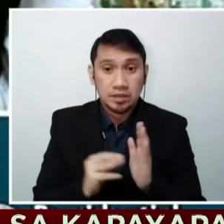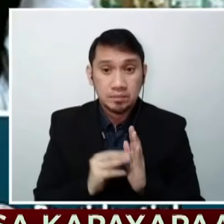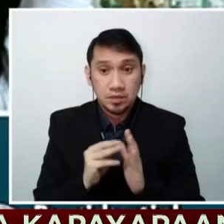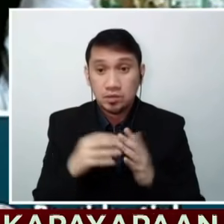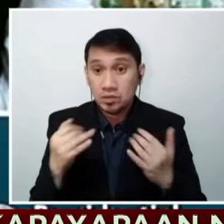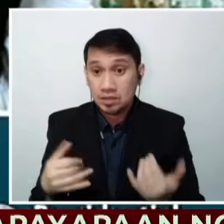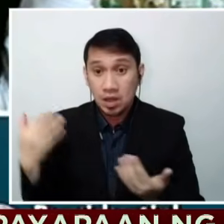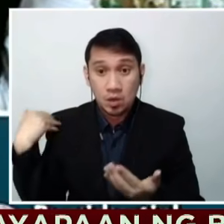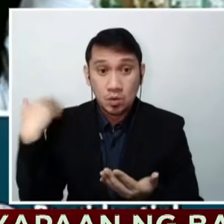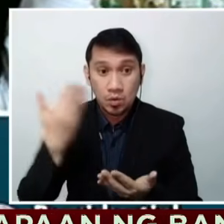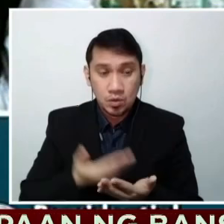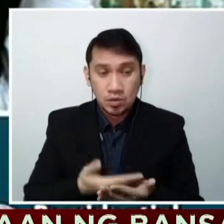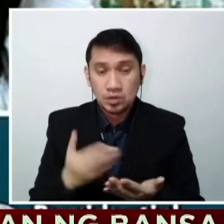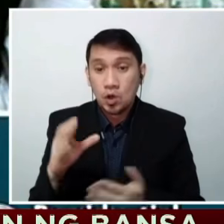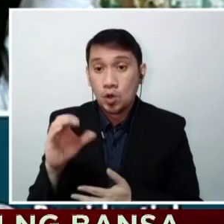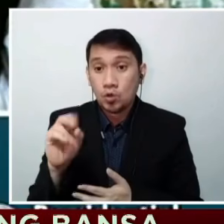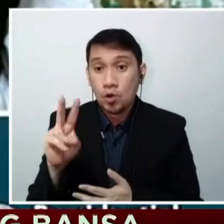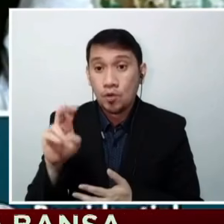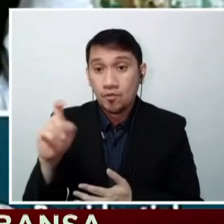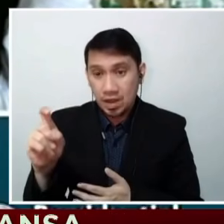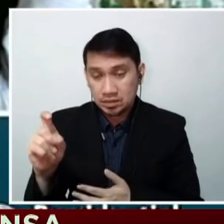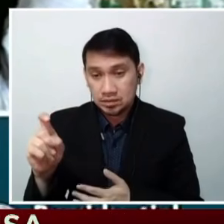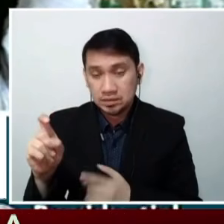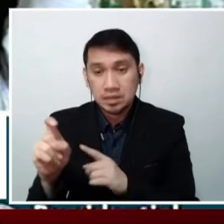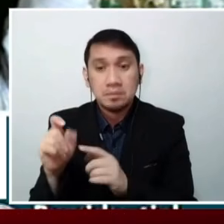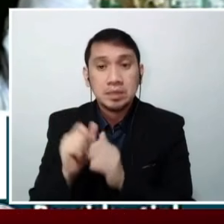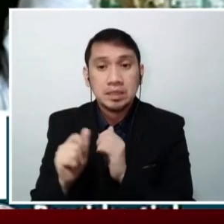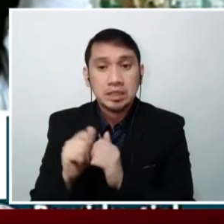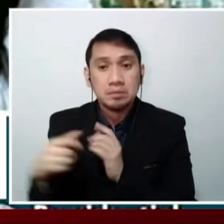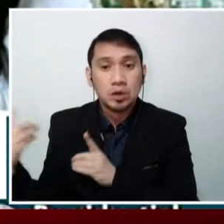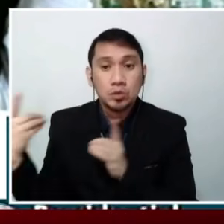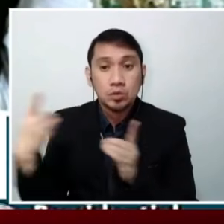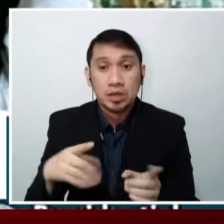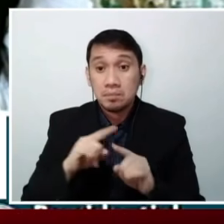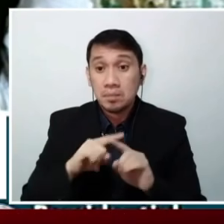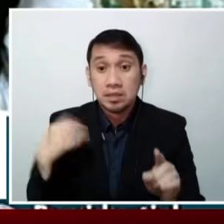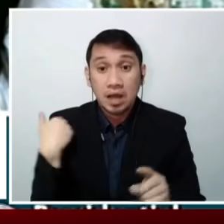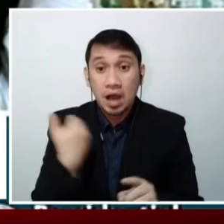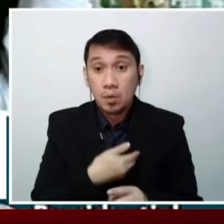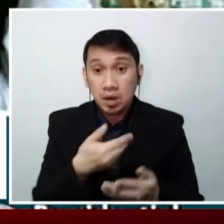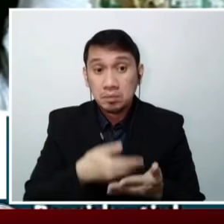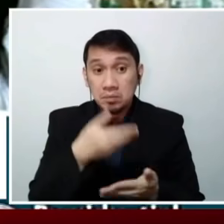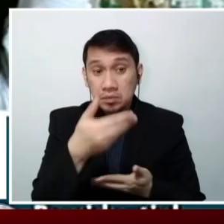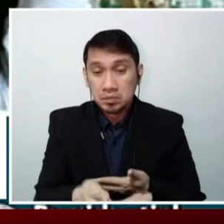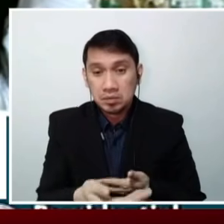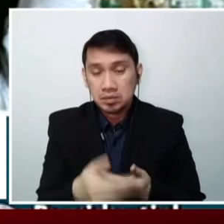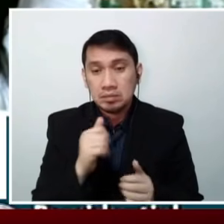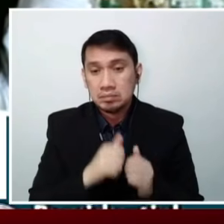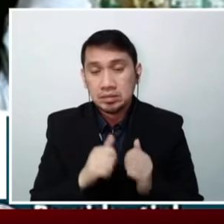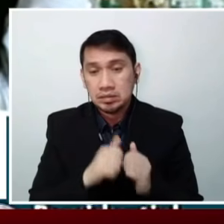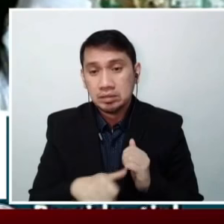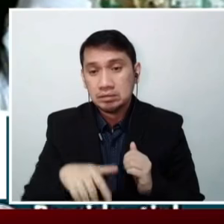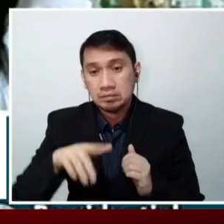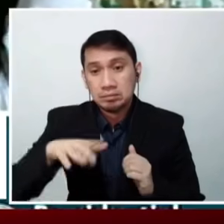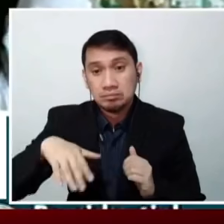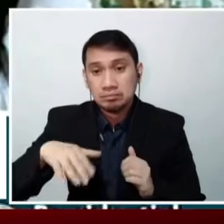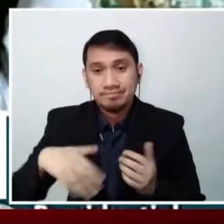pa, mga COVAX supplied, no? Yung mga donated. Pero yung mga binibili natin, talagang they've been coming in 3 kills.